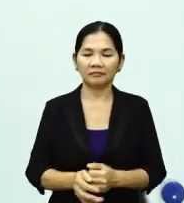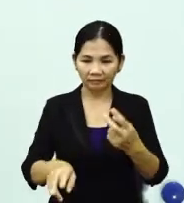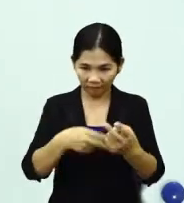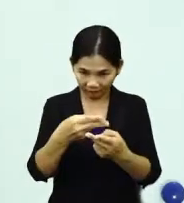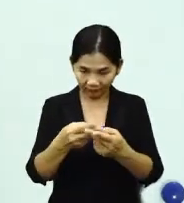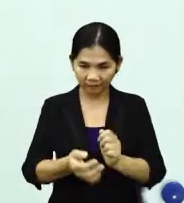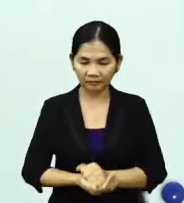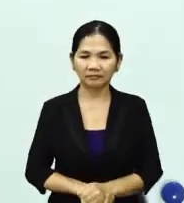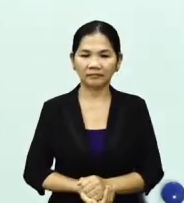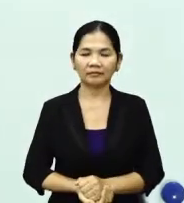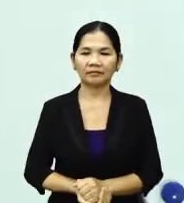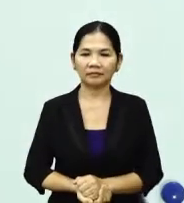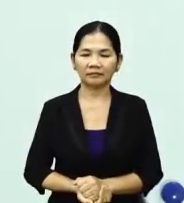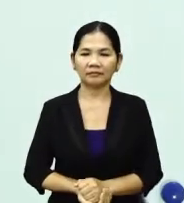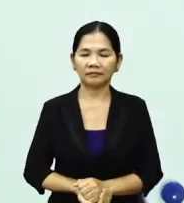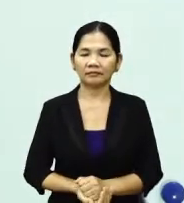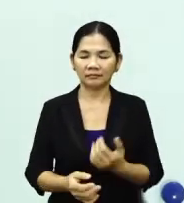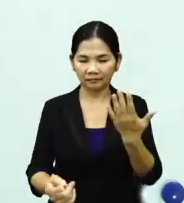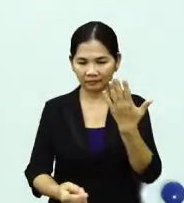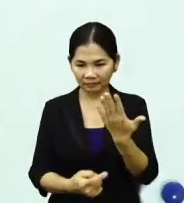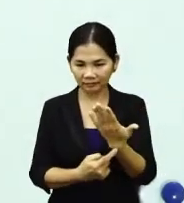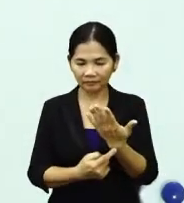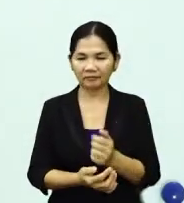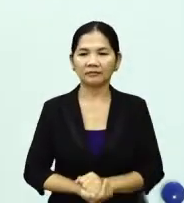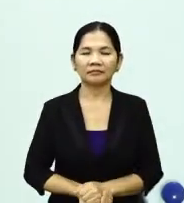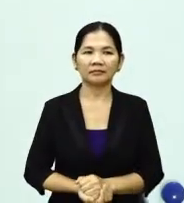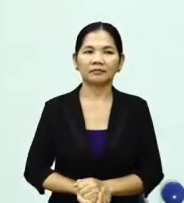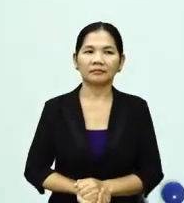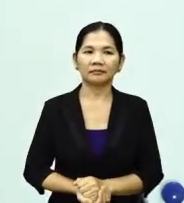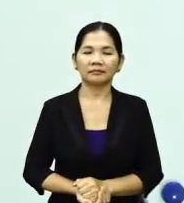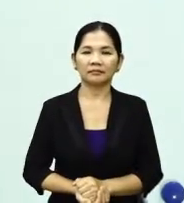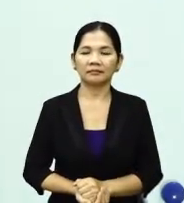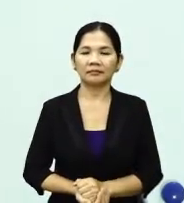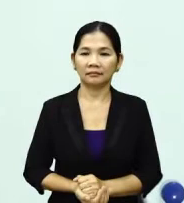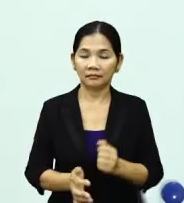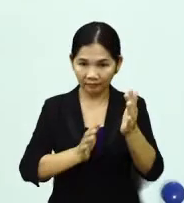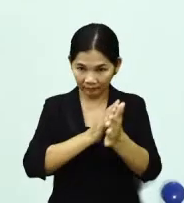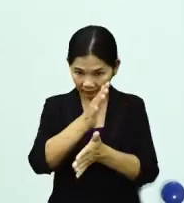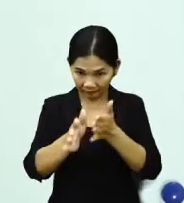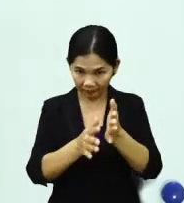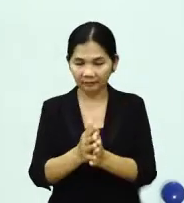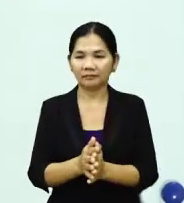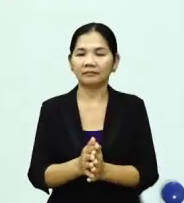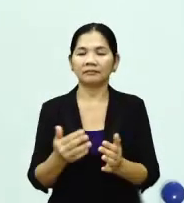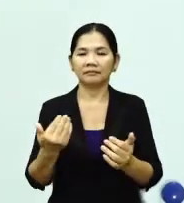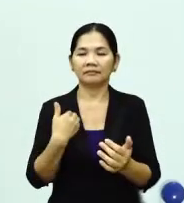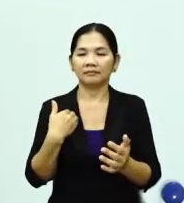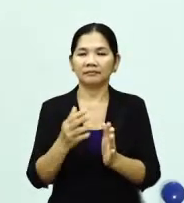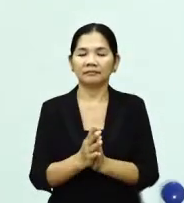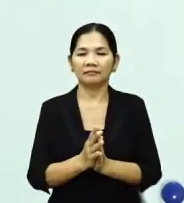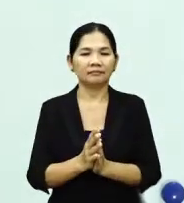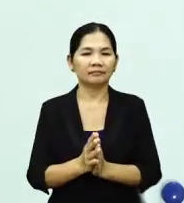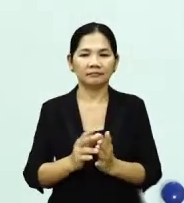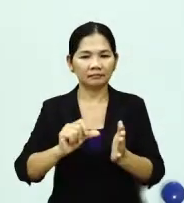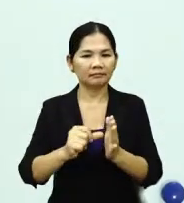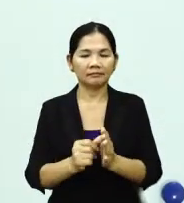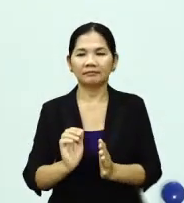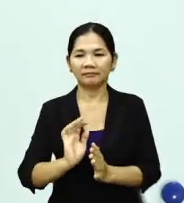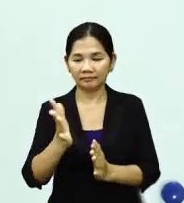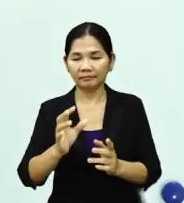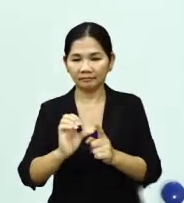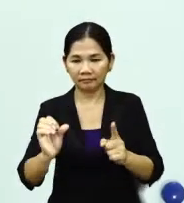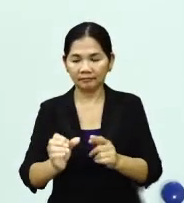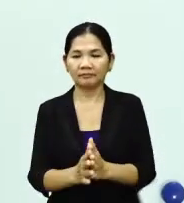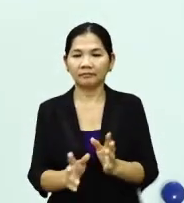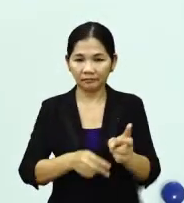là bọc con rút con ra sẽ nhạc khăn phong cái này con ạ bằng chọc là sẽ nhạc khăn tế mình này thay là ọc toàn mình này cực con kia là bạc